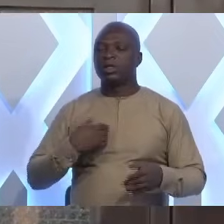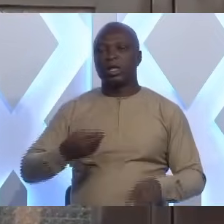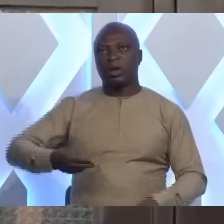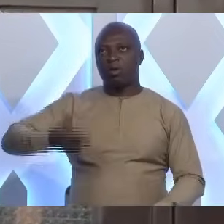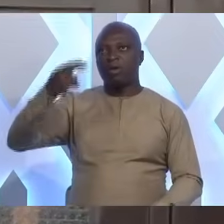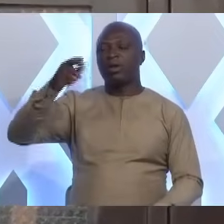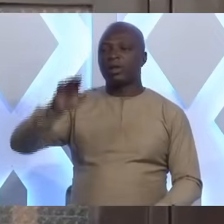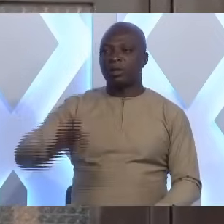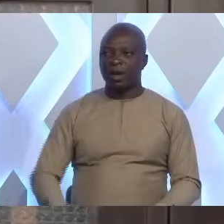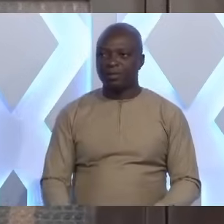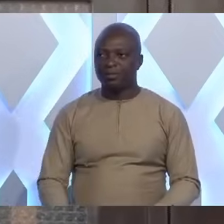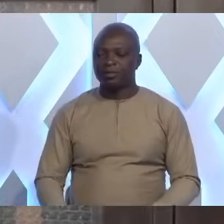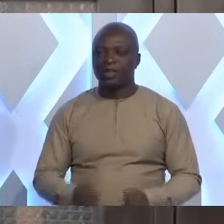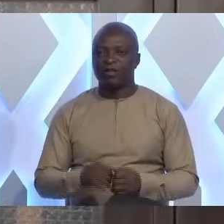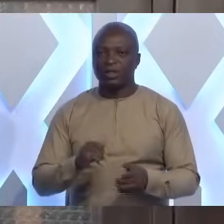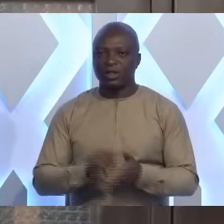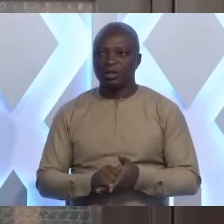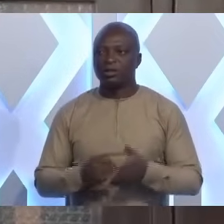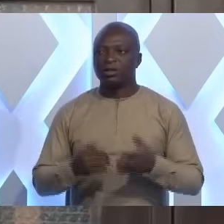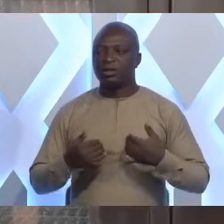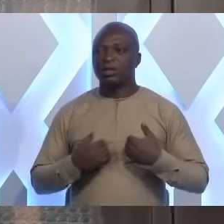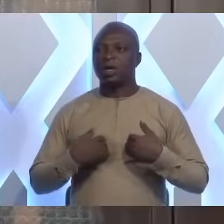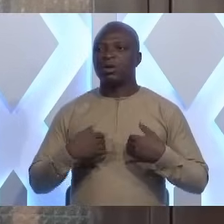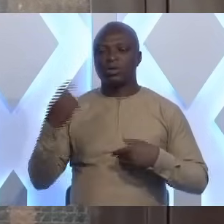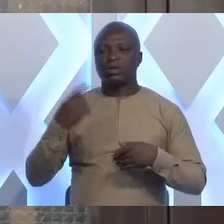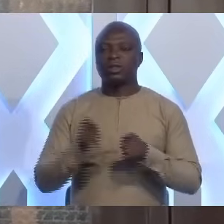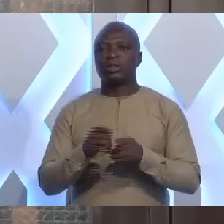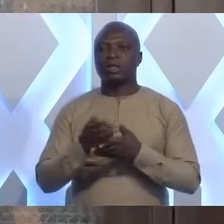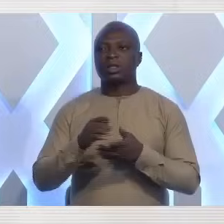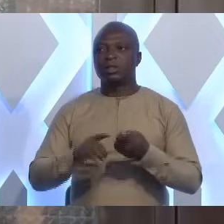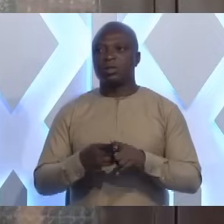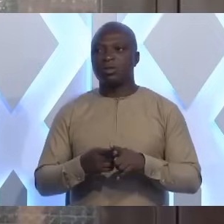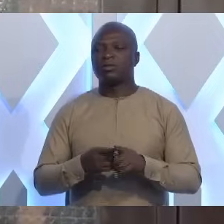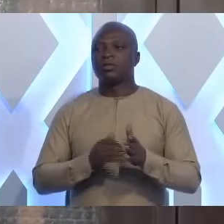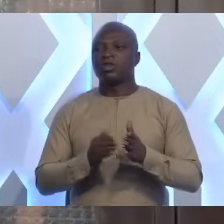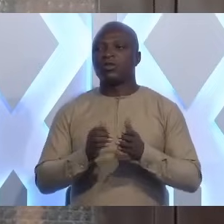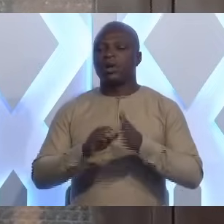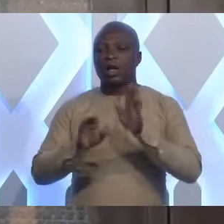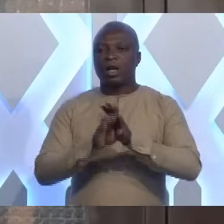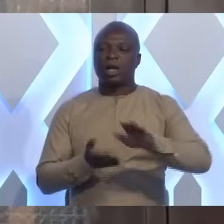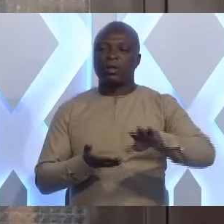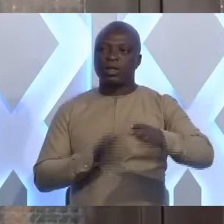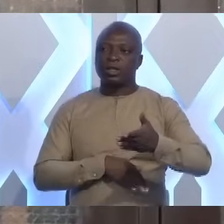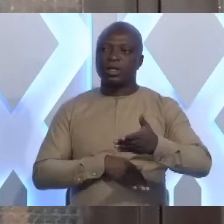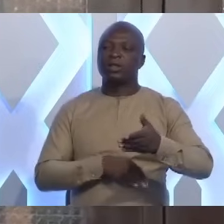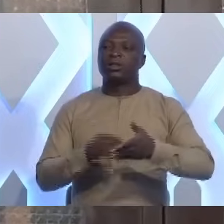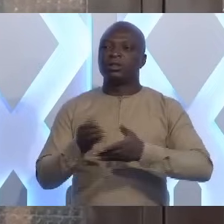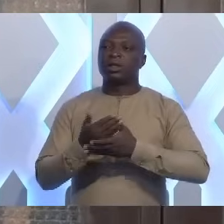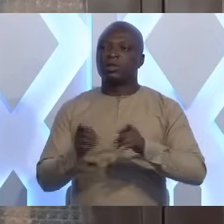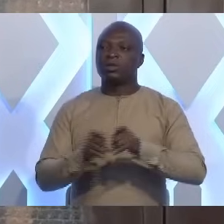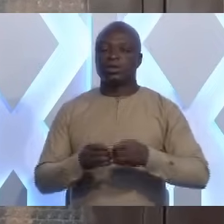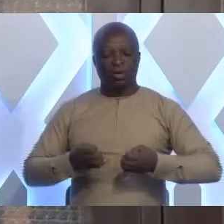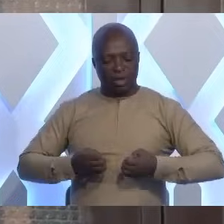bas. Et face à cela, il y a toujours nos compatriotes. Souvent en cas de décès d'un compatriote, on ne sait